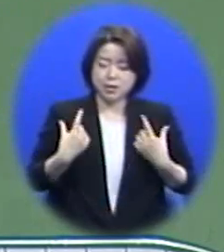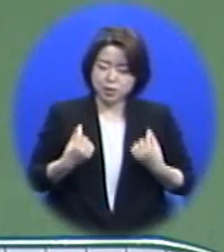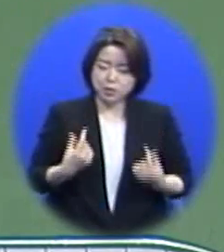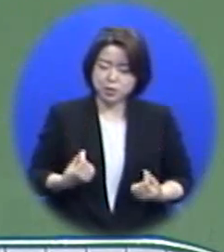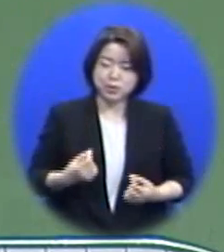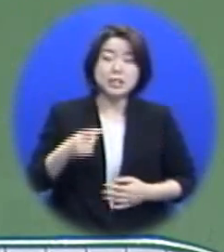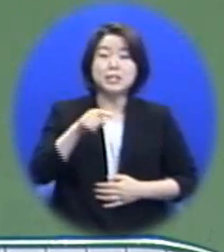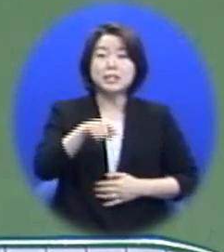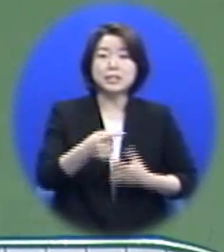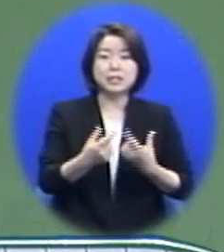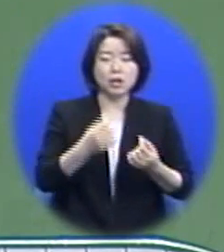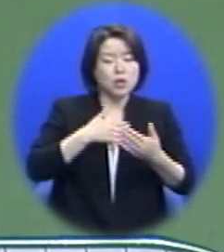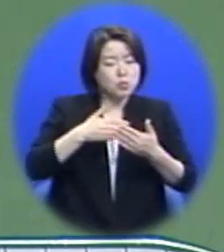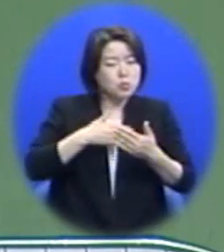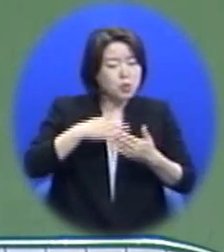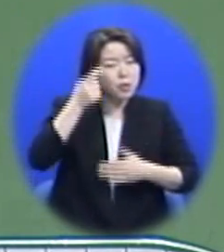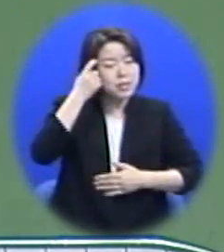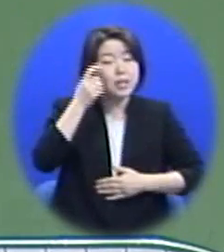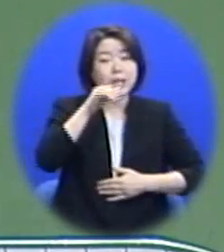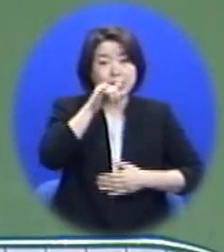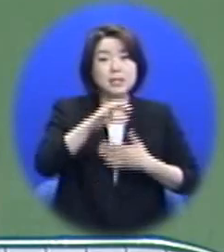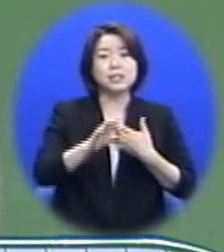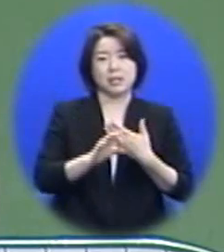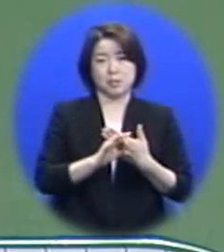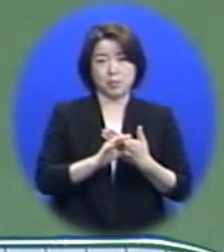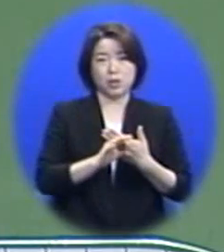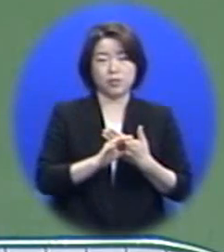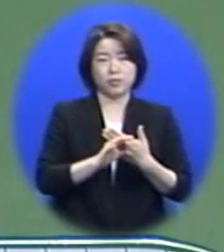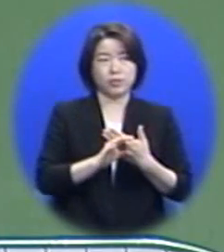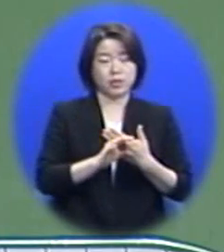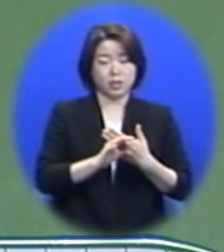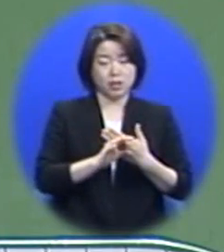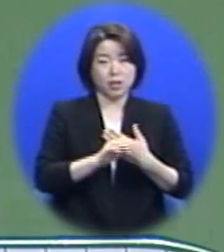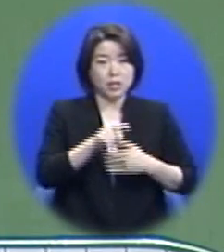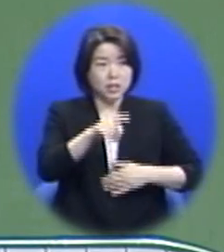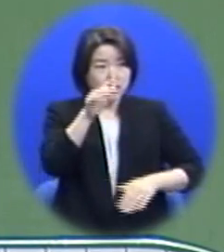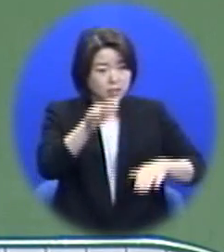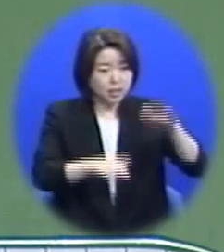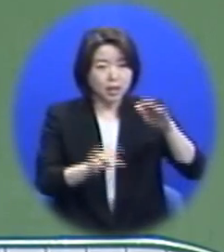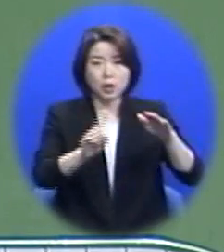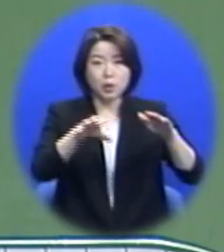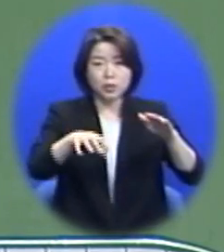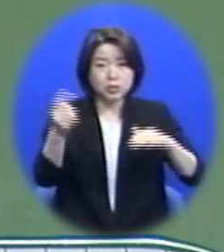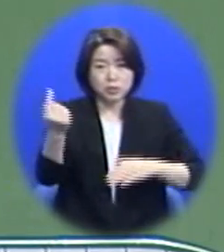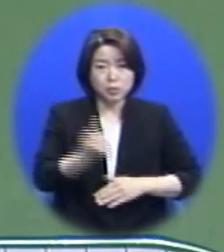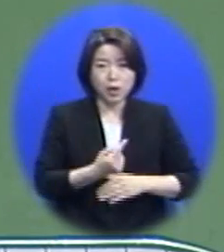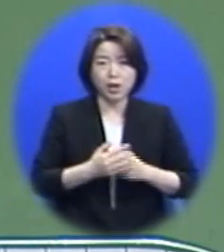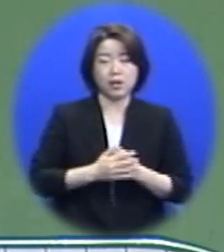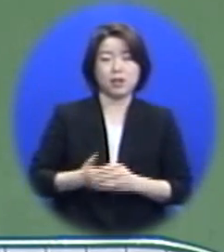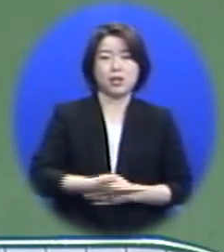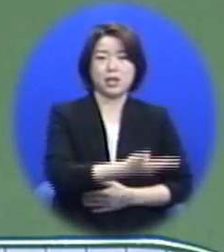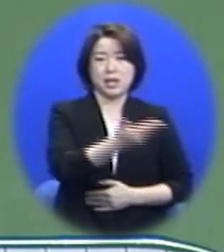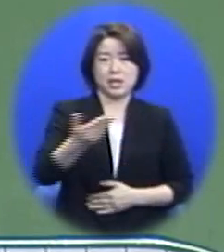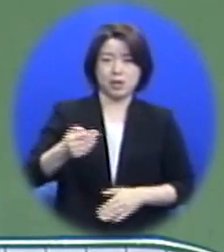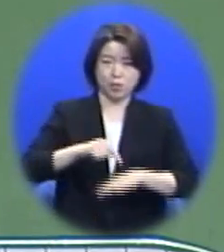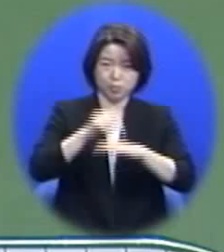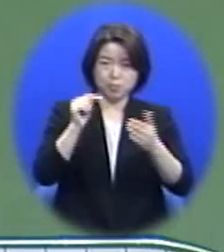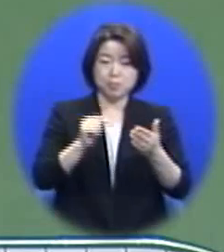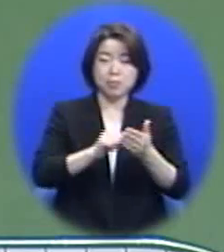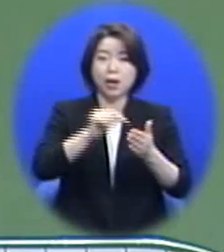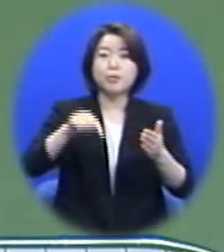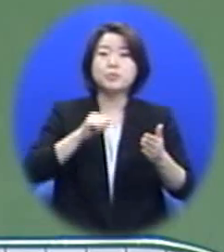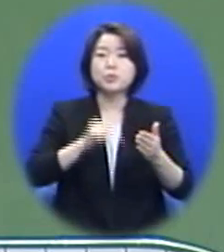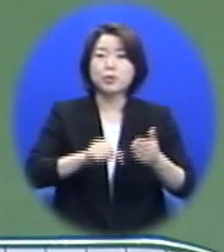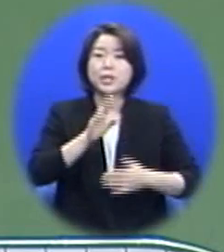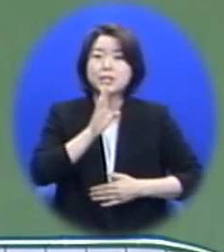계신 분들도 계실 겁니다이 차이가 어디서 오는 걸까요 여러분의 마음속에 진짜